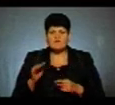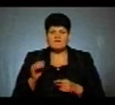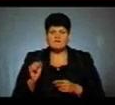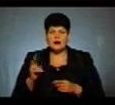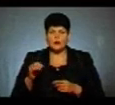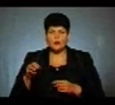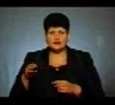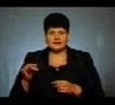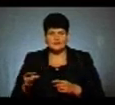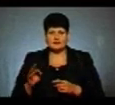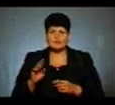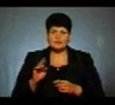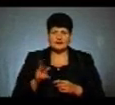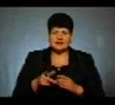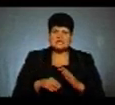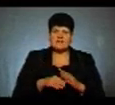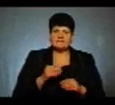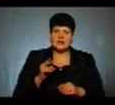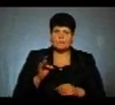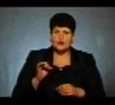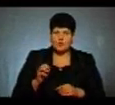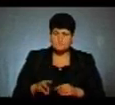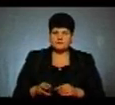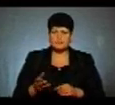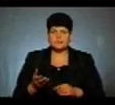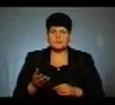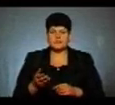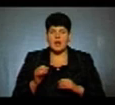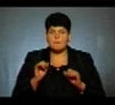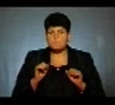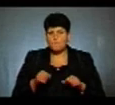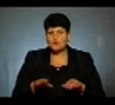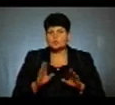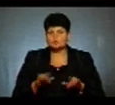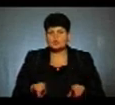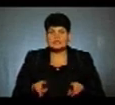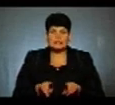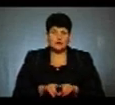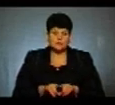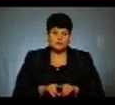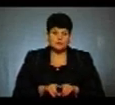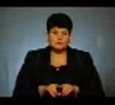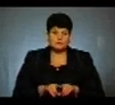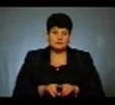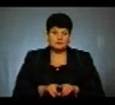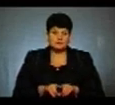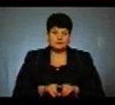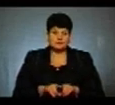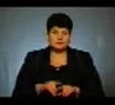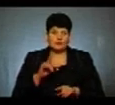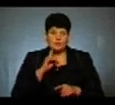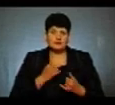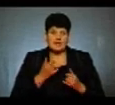факультативний курс, і як курс за вибором. Він може бути також доречним і для класного